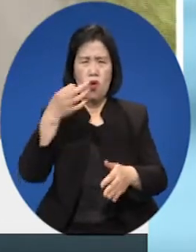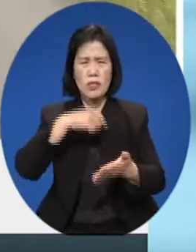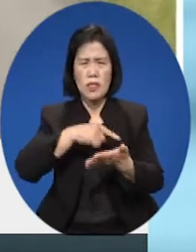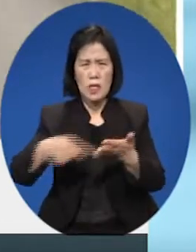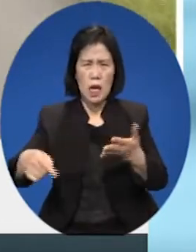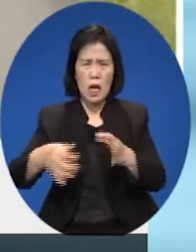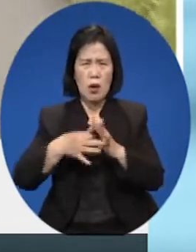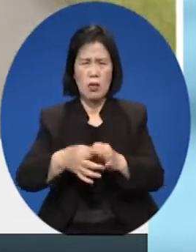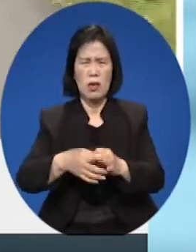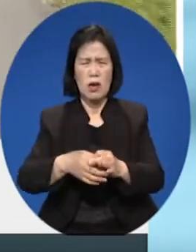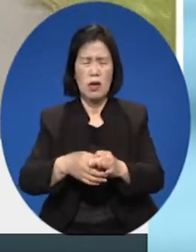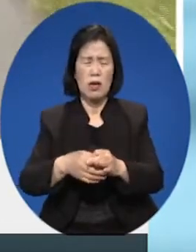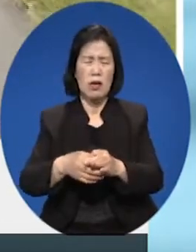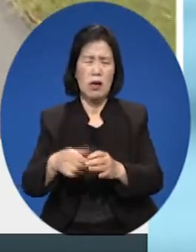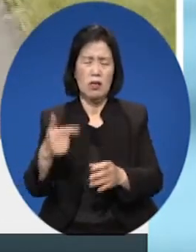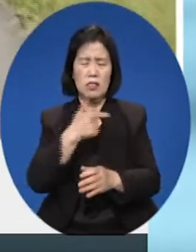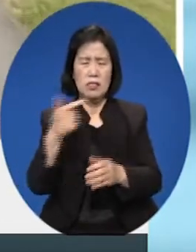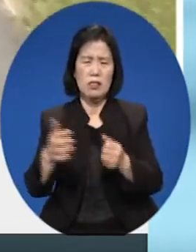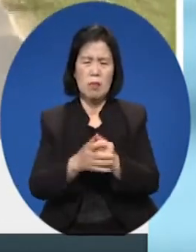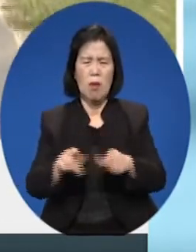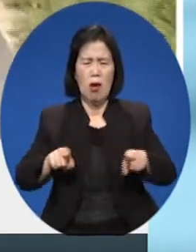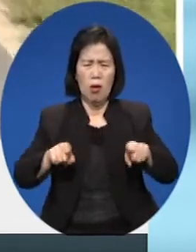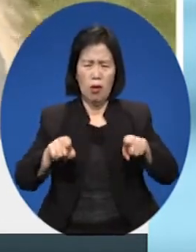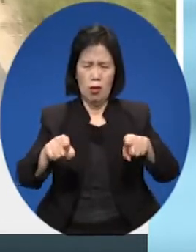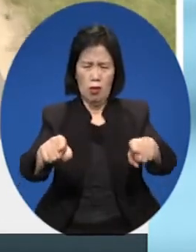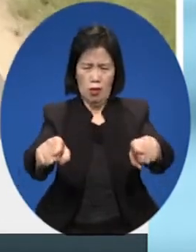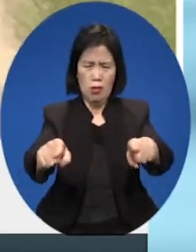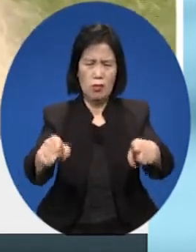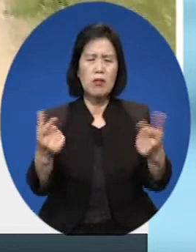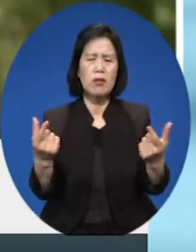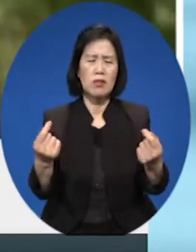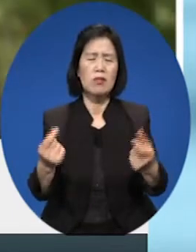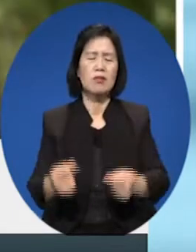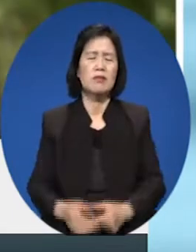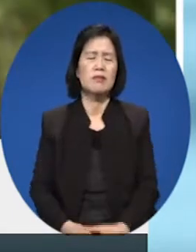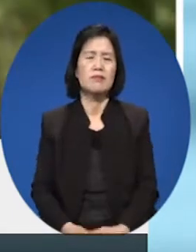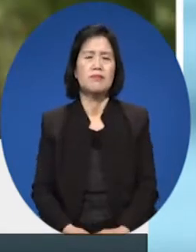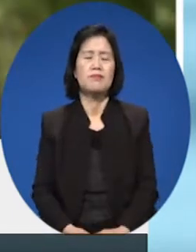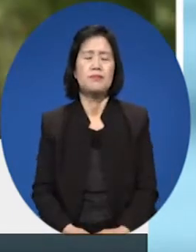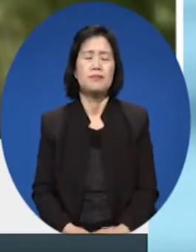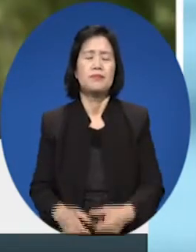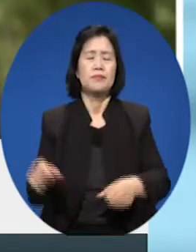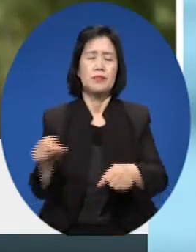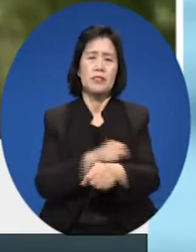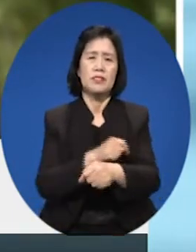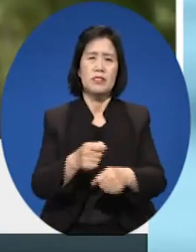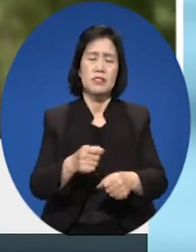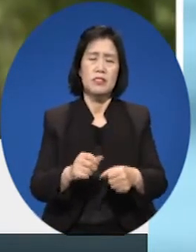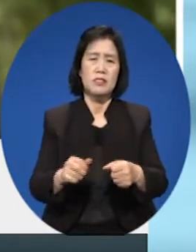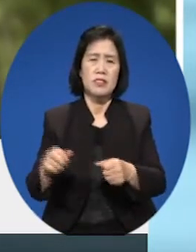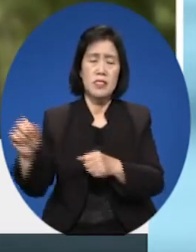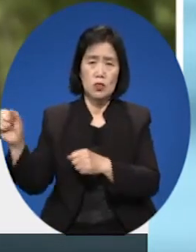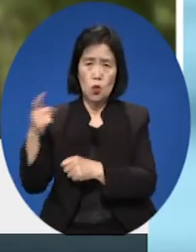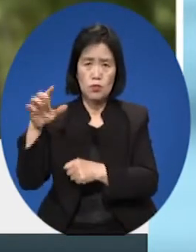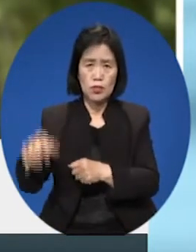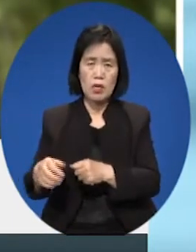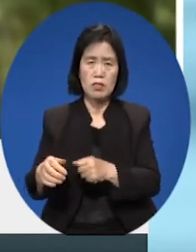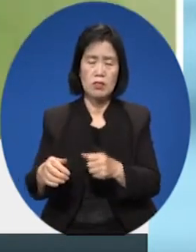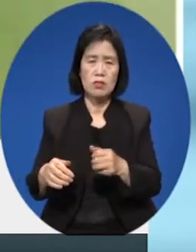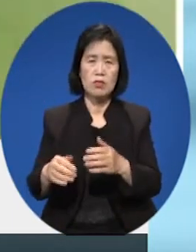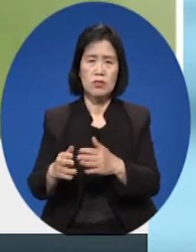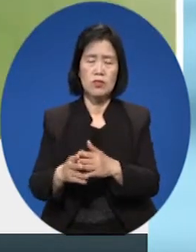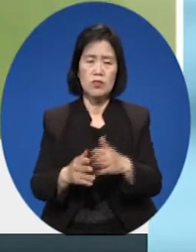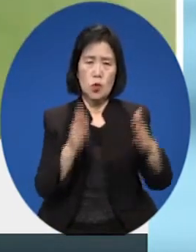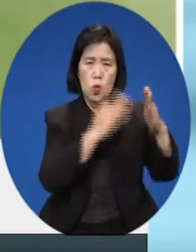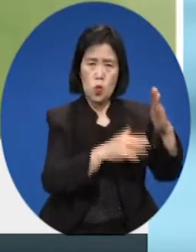때문에 아마 양측의 평행선을 달리지 않을까 이렇게 생각해야 됩니다 아 특히 스카이 7위는 이제 공사가 민트 법 의